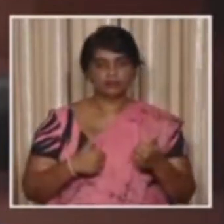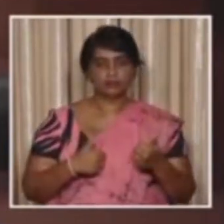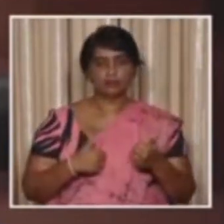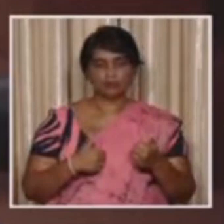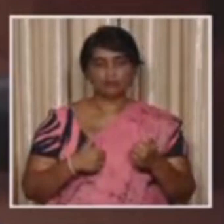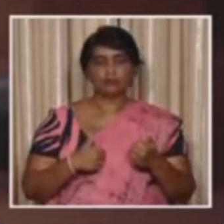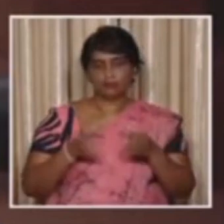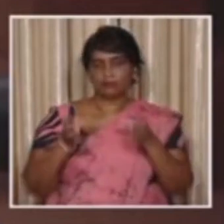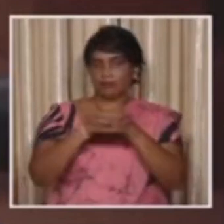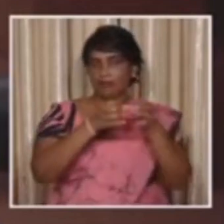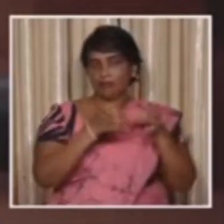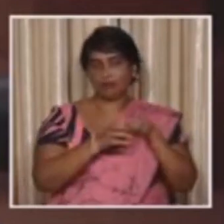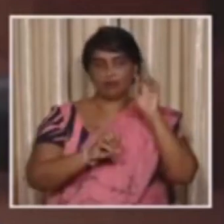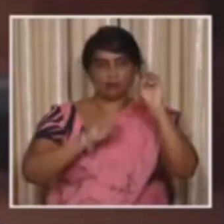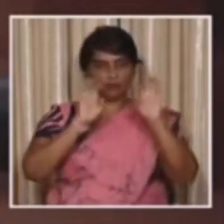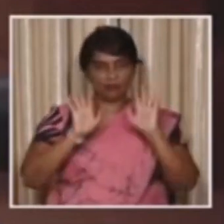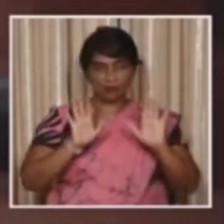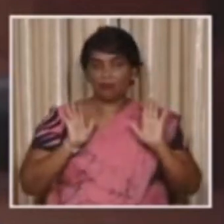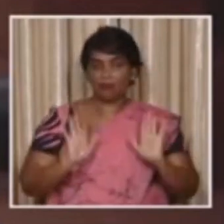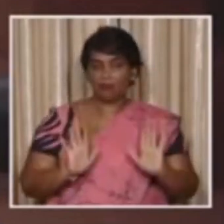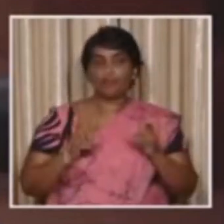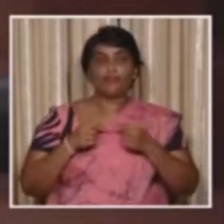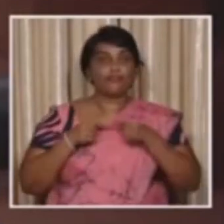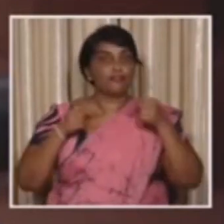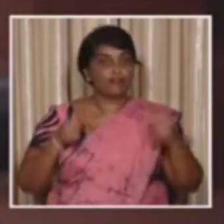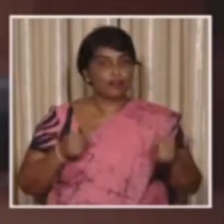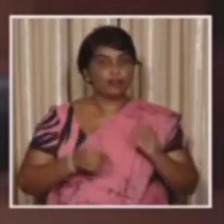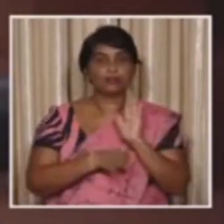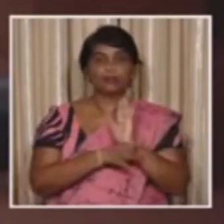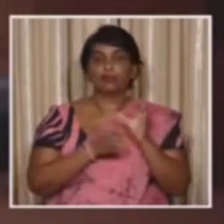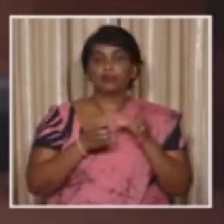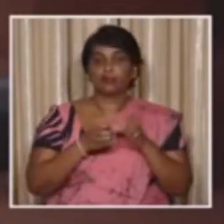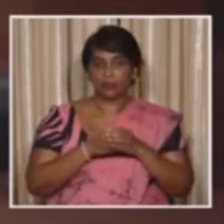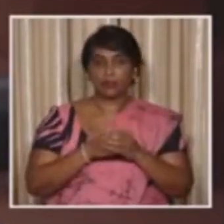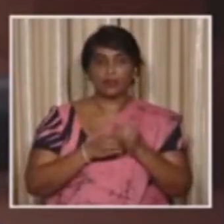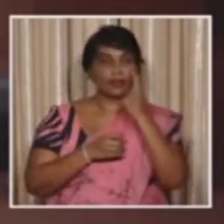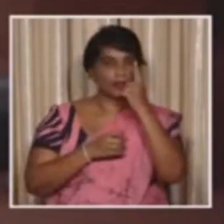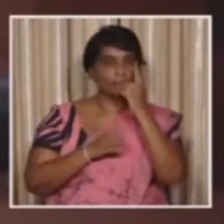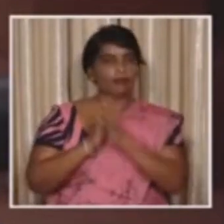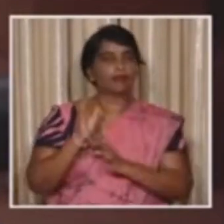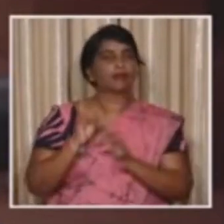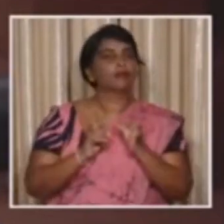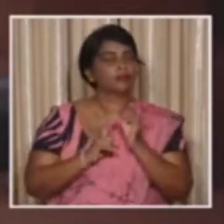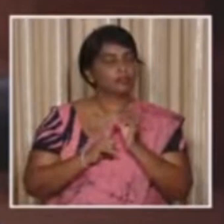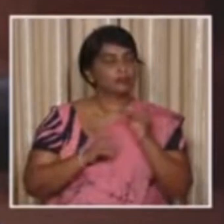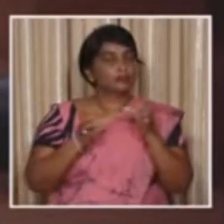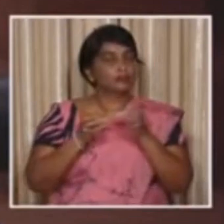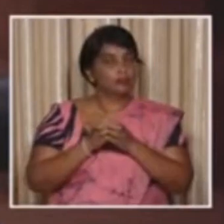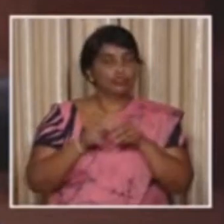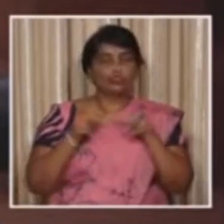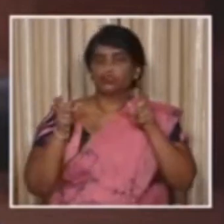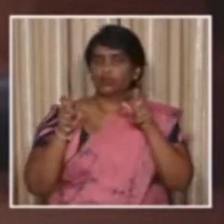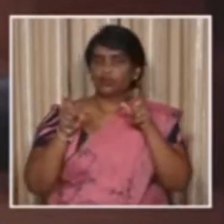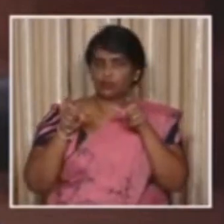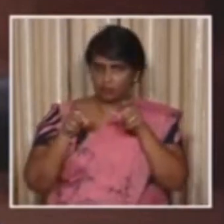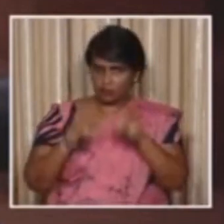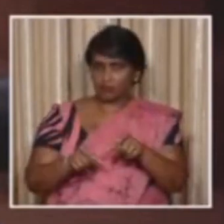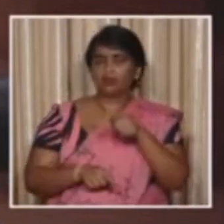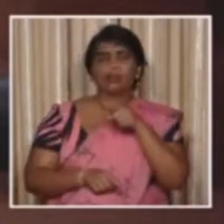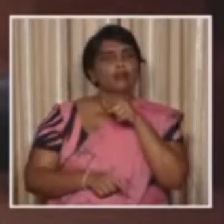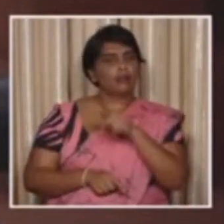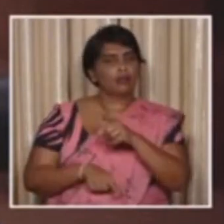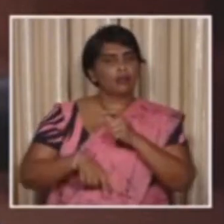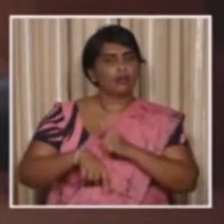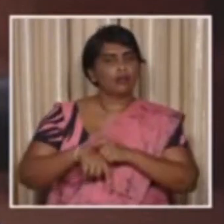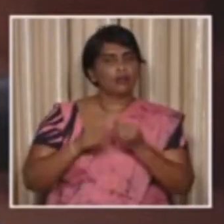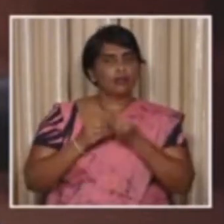ලබා දෙන එක හරි හැබැයි දැන් මේ විපක්ෂයේ ශ්‍රී ලංකා නිදහස් පක්ෂයේ එක් මන්ත්‍රීවරයෙක් එම පක්ෂෙන් තහනමක් කරලා ඔහුට කාලය